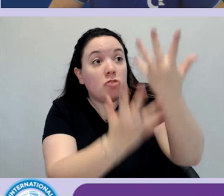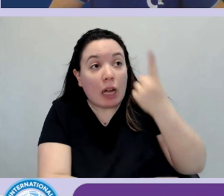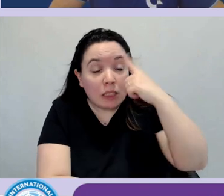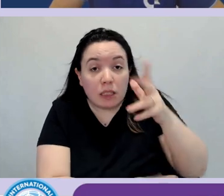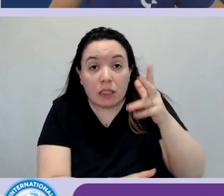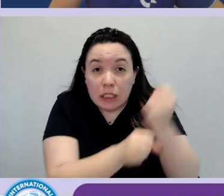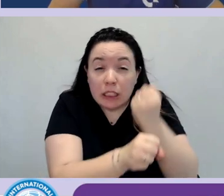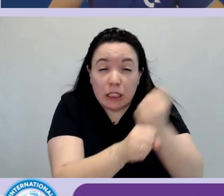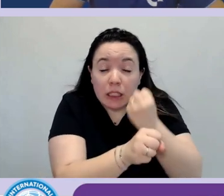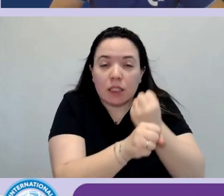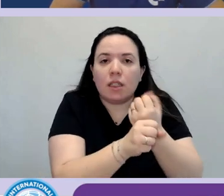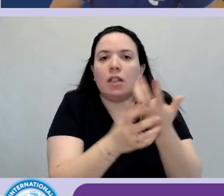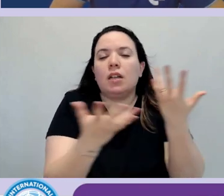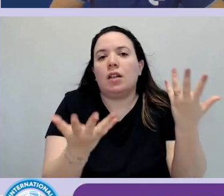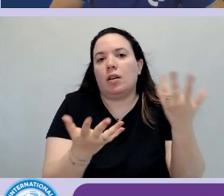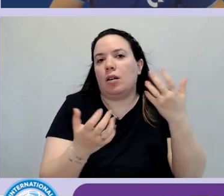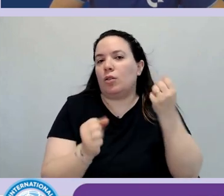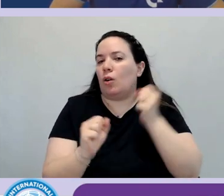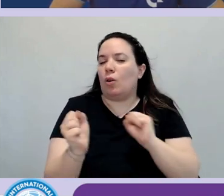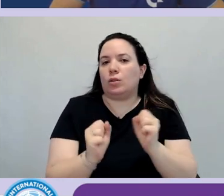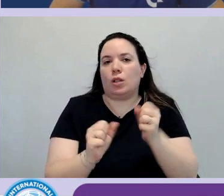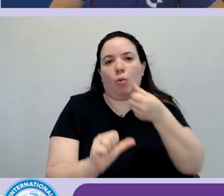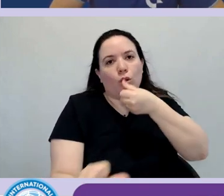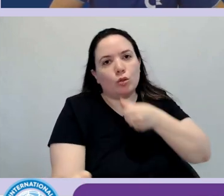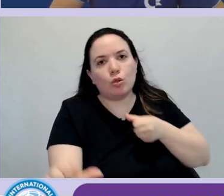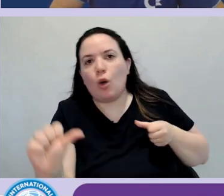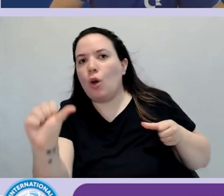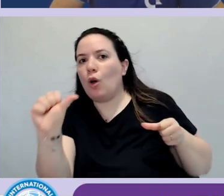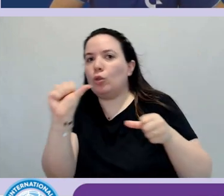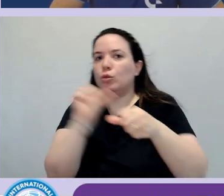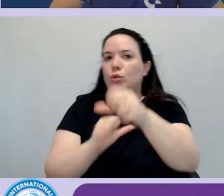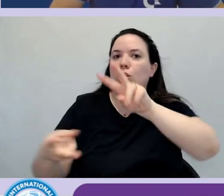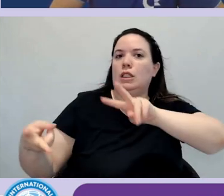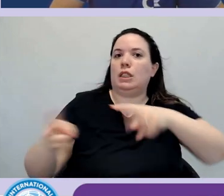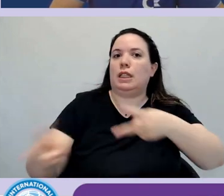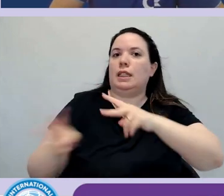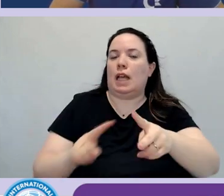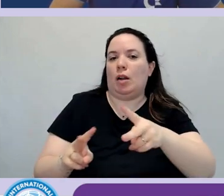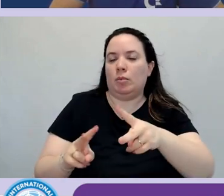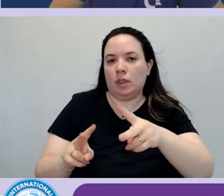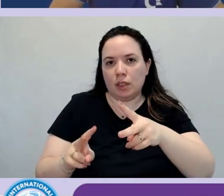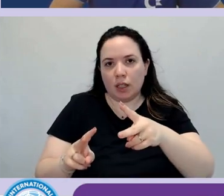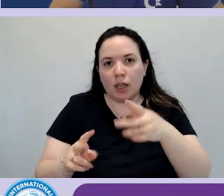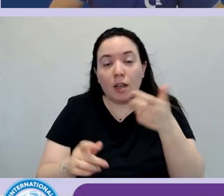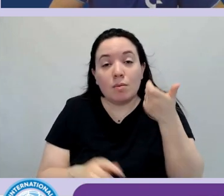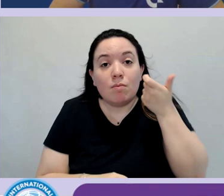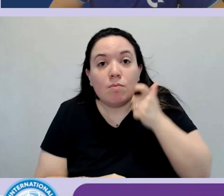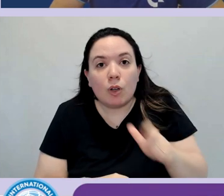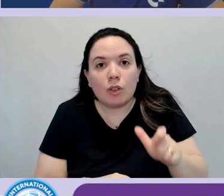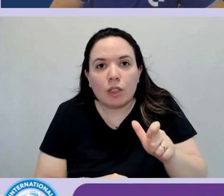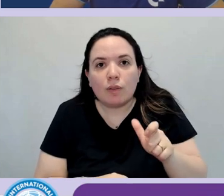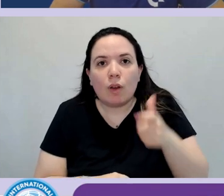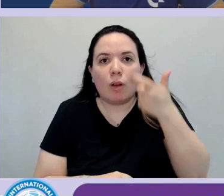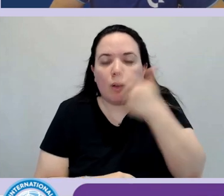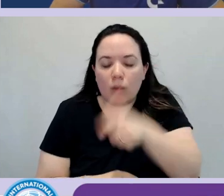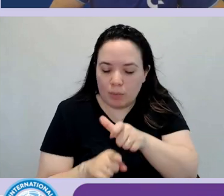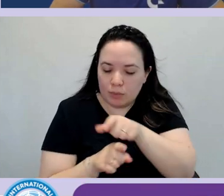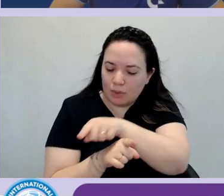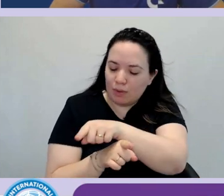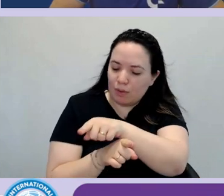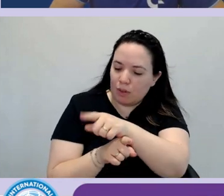se sono bravi sostituire completamente l'interpretariato Perché non è una